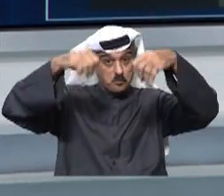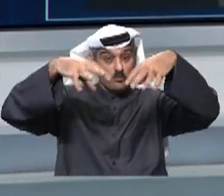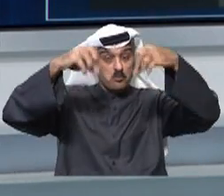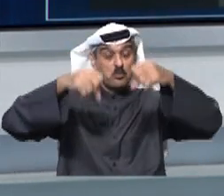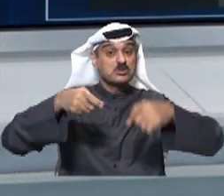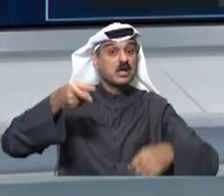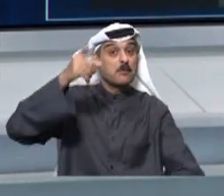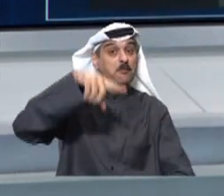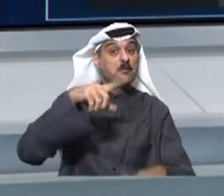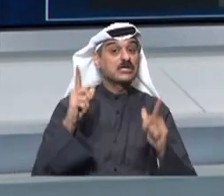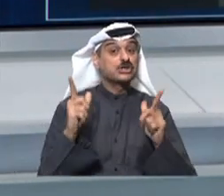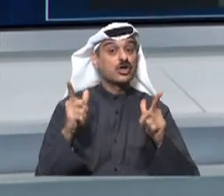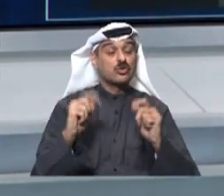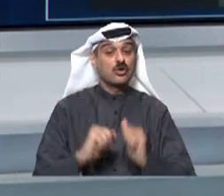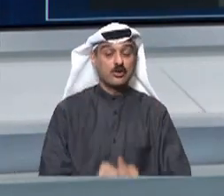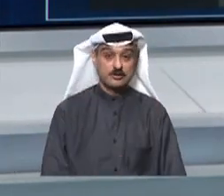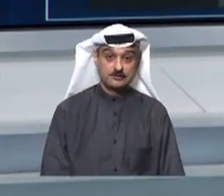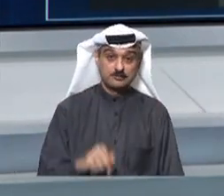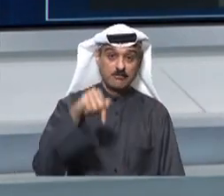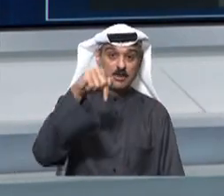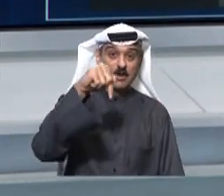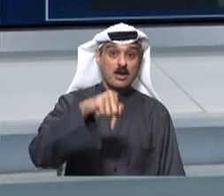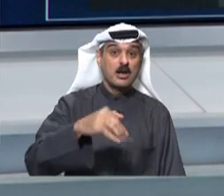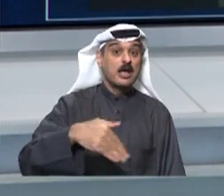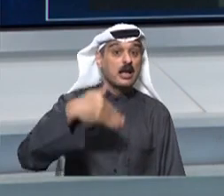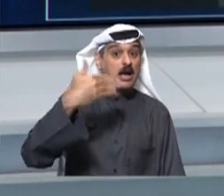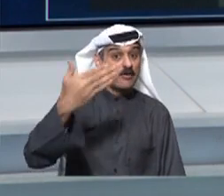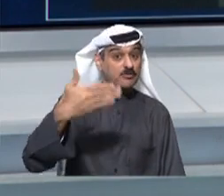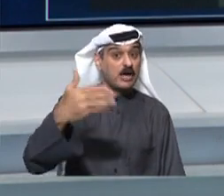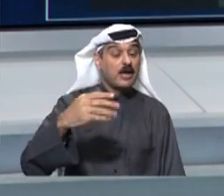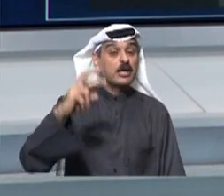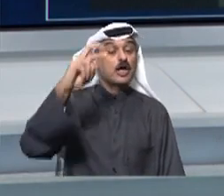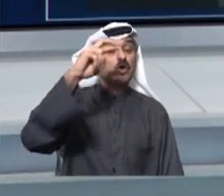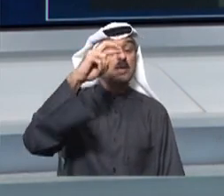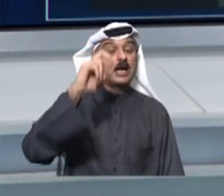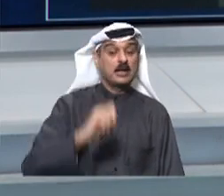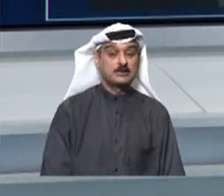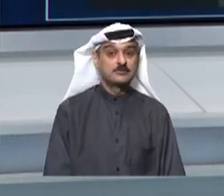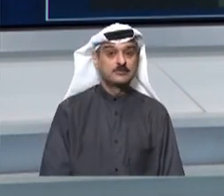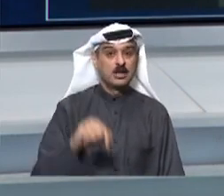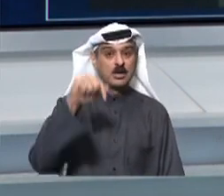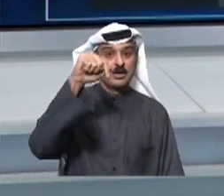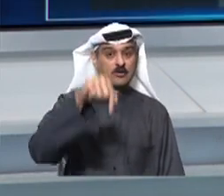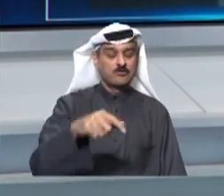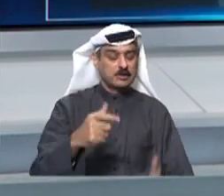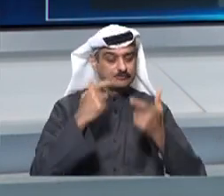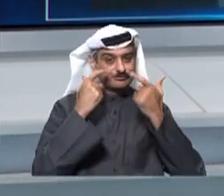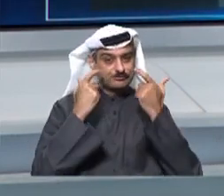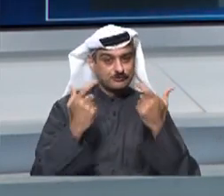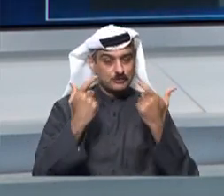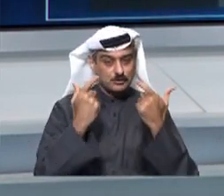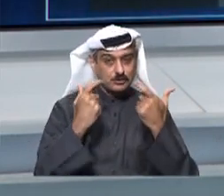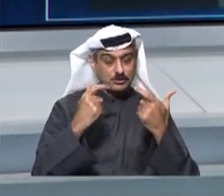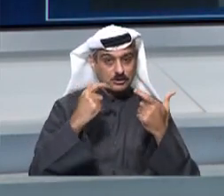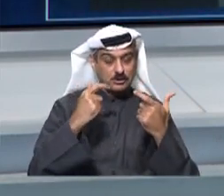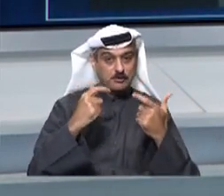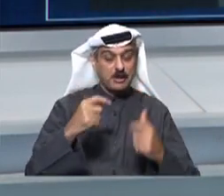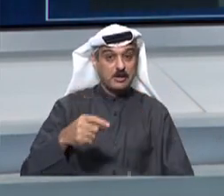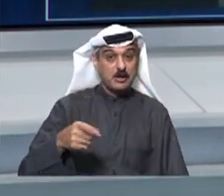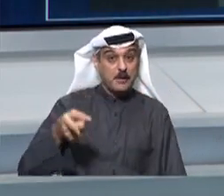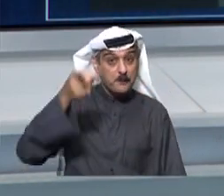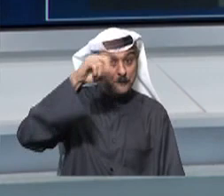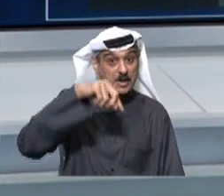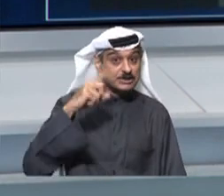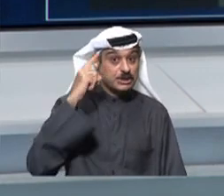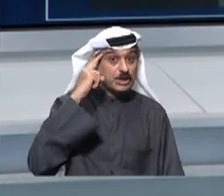يوم الغد، وقد تستمر معنا أيضا حتى نهاية يوم الأحد. لذلك نتمنى منكم أخذ الحيطة والحذر خلال يوم الغد، وأيضا